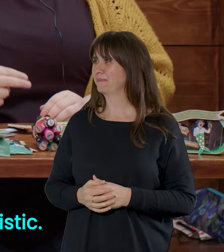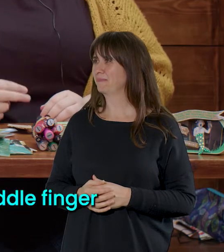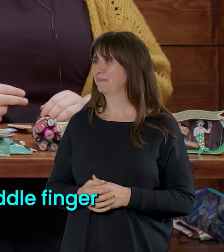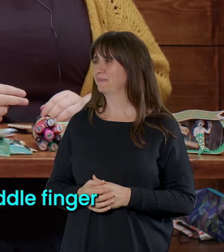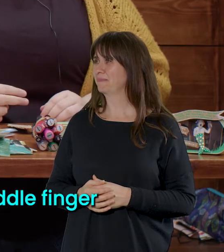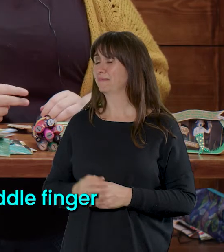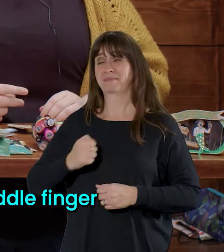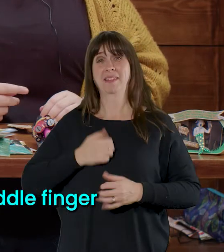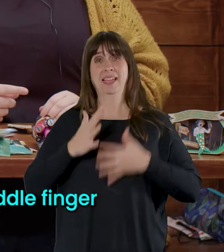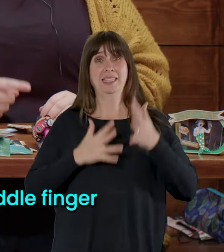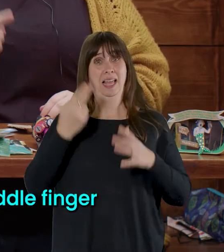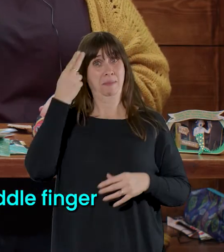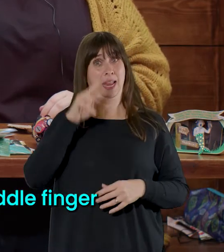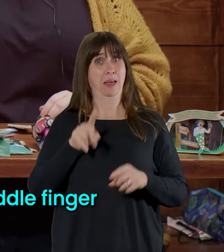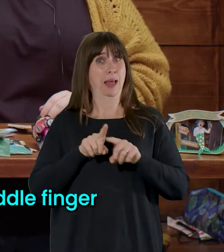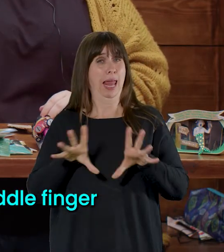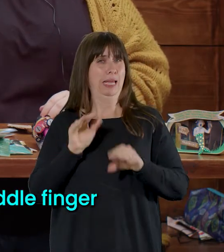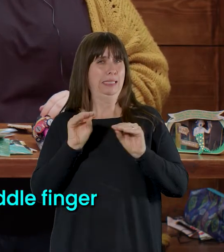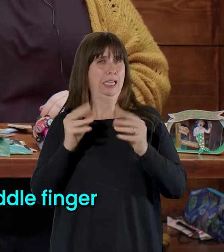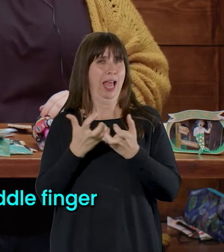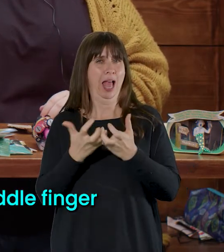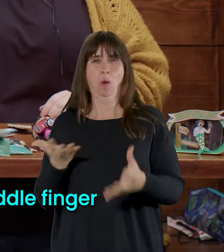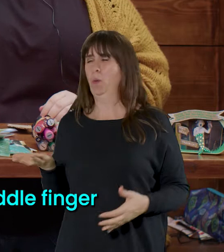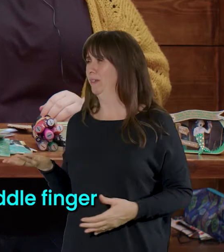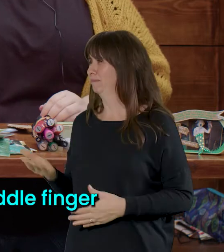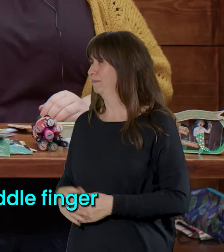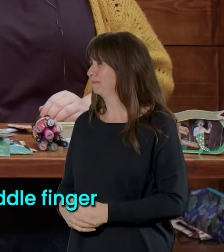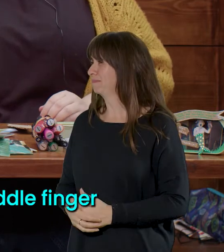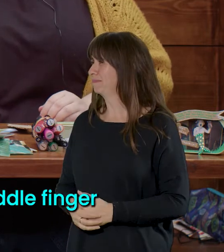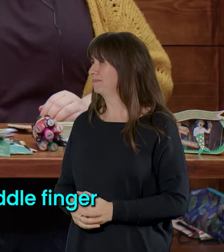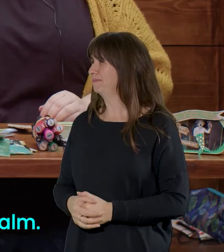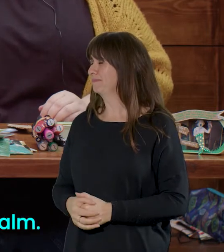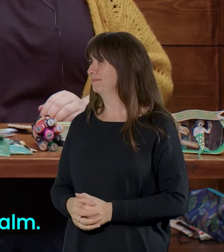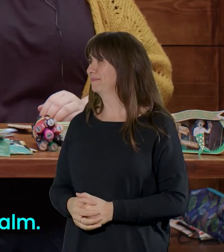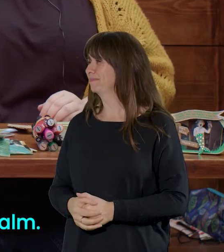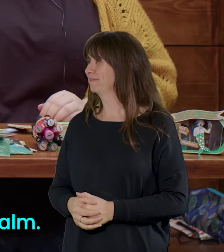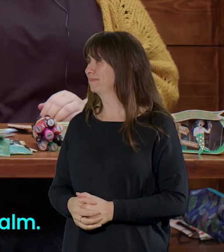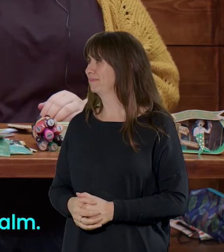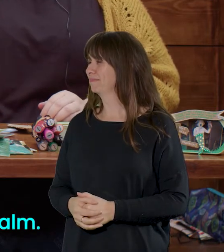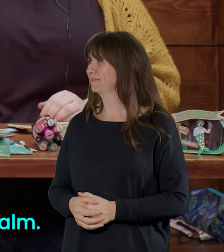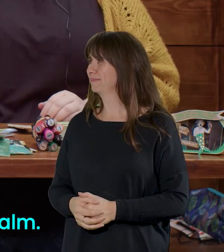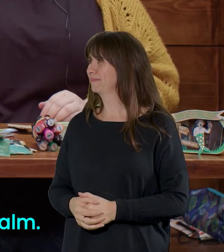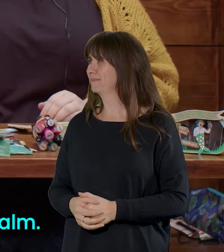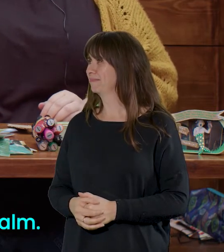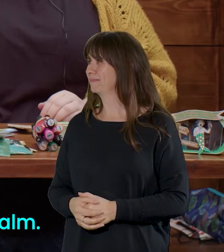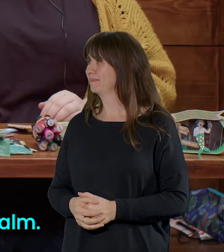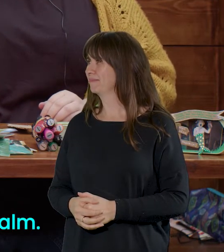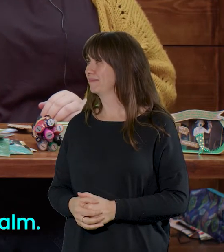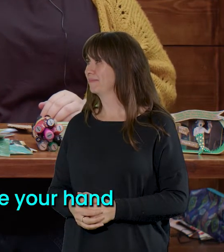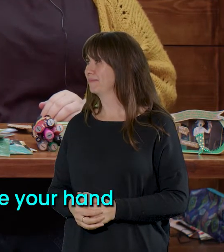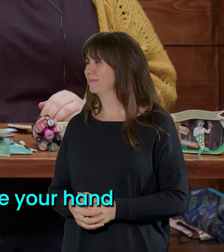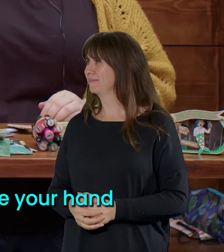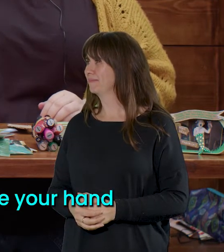celfyddydol. Beth chi'n neud yw chi'n dal eich bus mynegol I fyny gyda'ch bus canol. Wan chi'n cwrlio gweddill eich bysedd mewn I canol eich